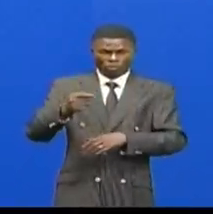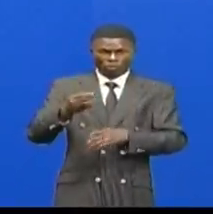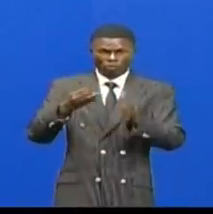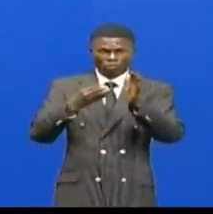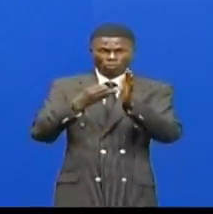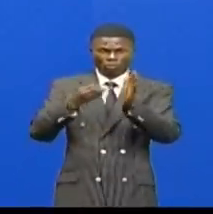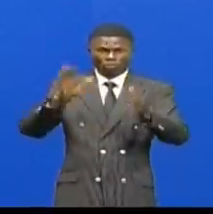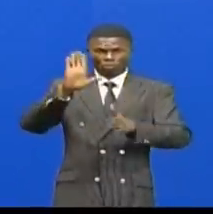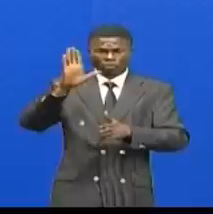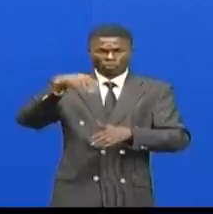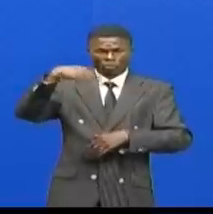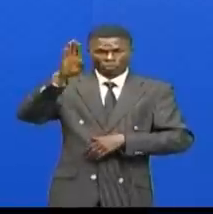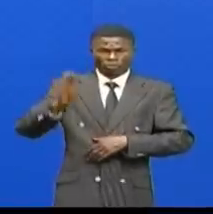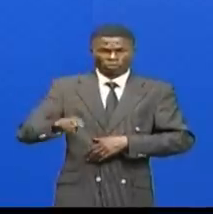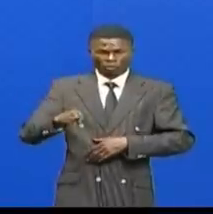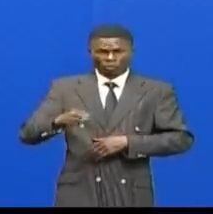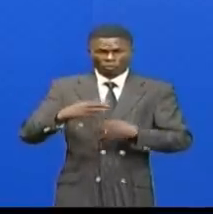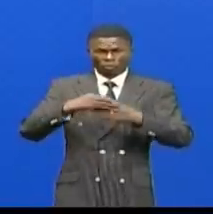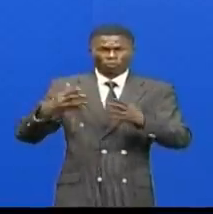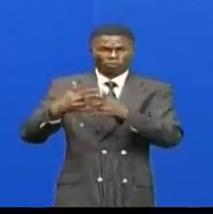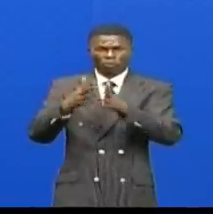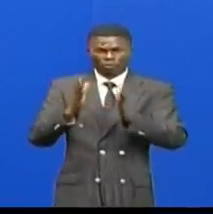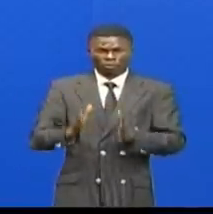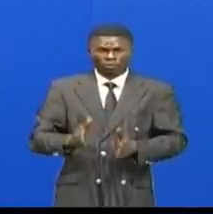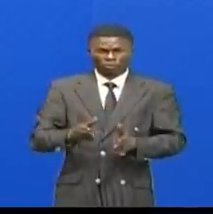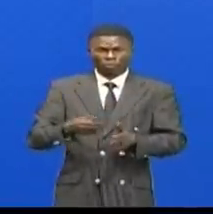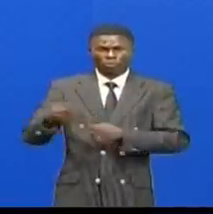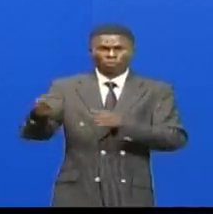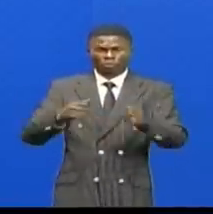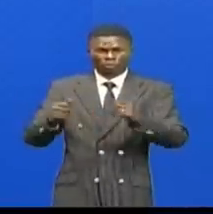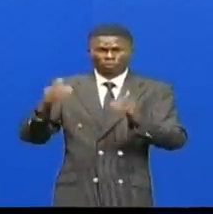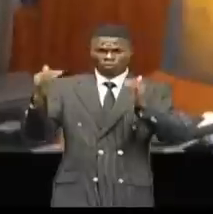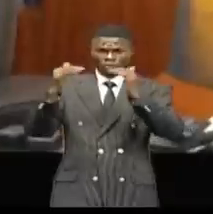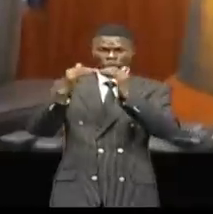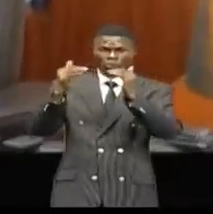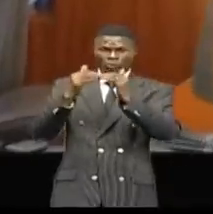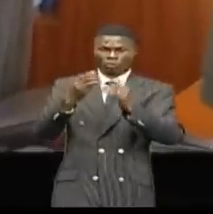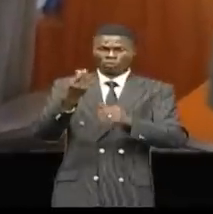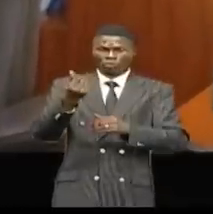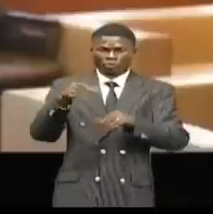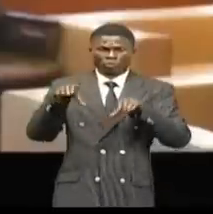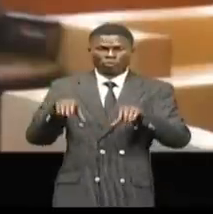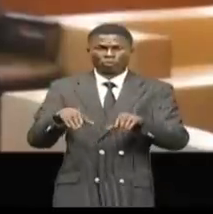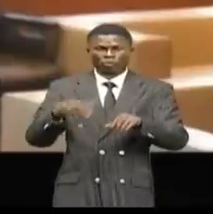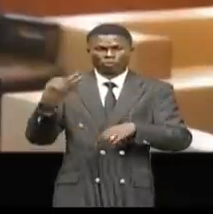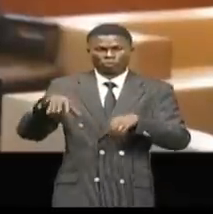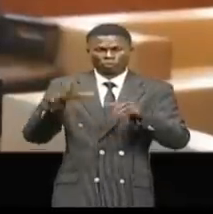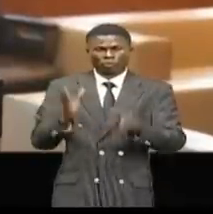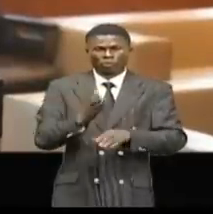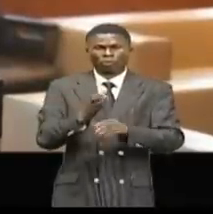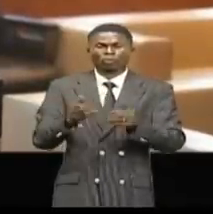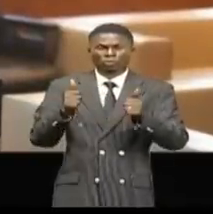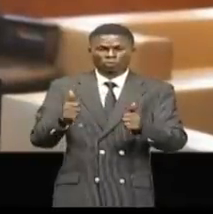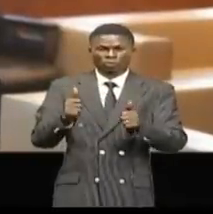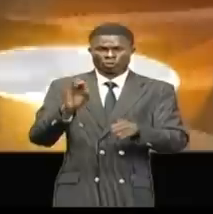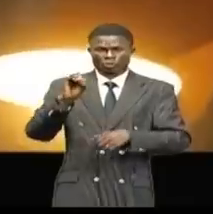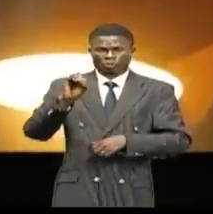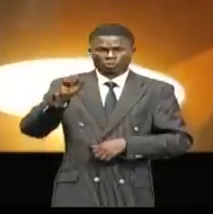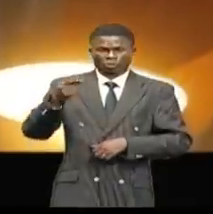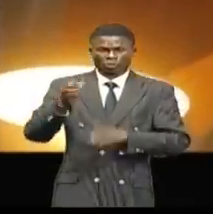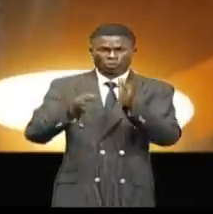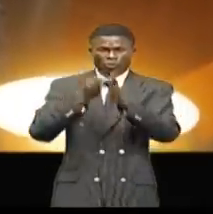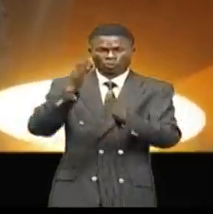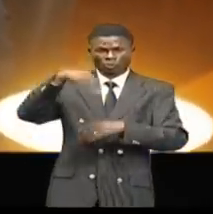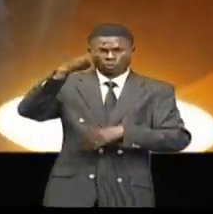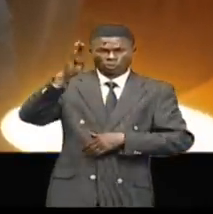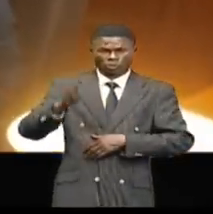2012,75 francs congolais les dollars américains. Au marché parallèle, la monnaie nationale s'est appréciée de